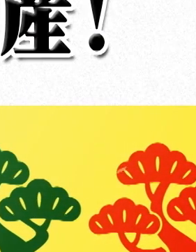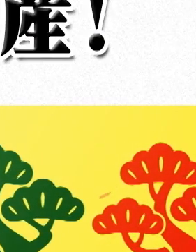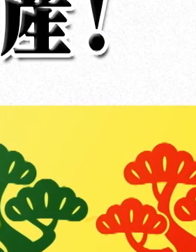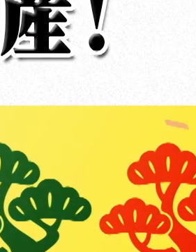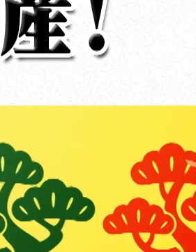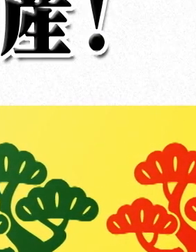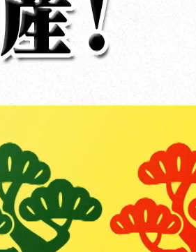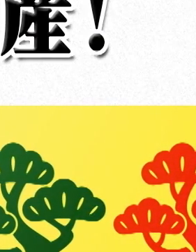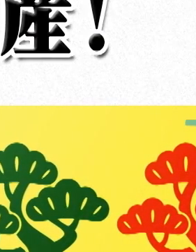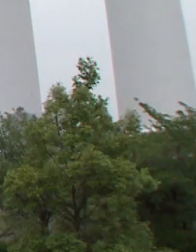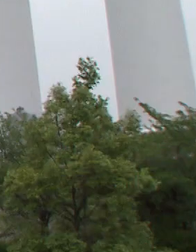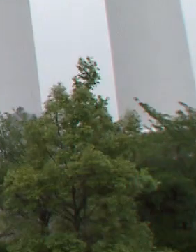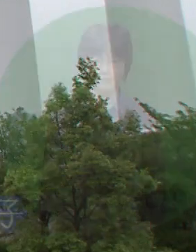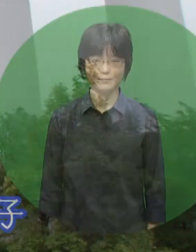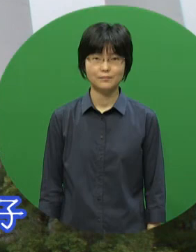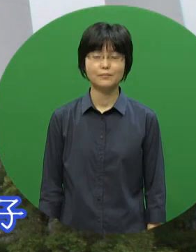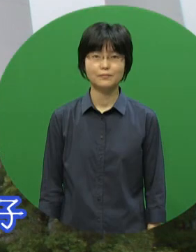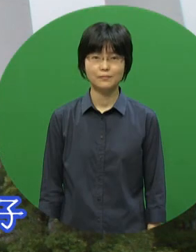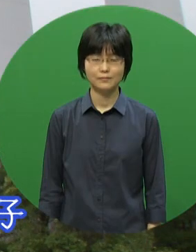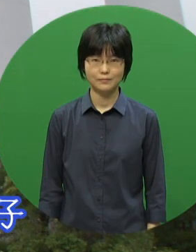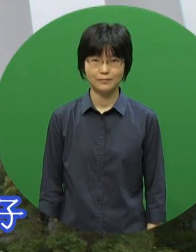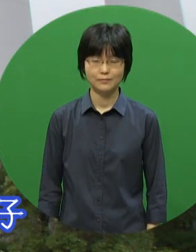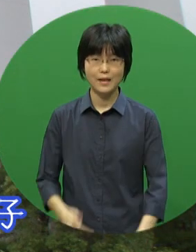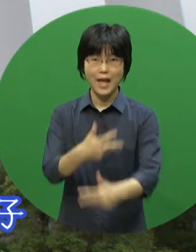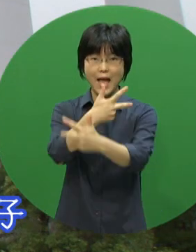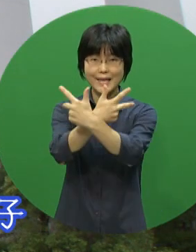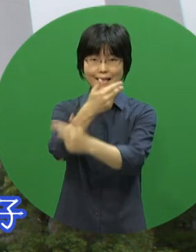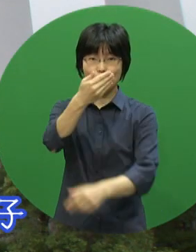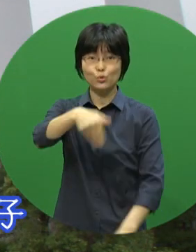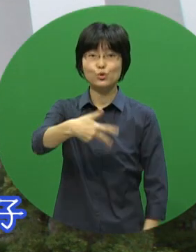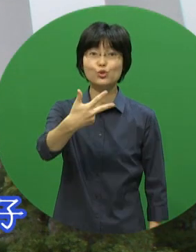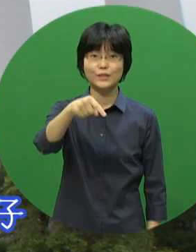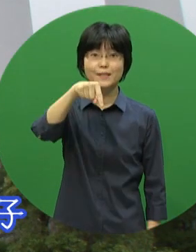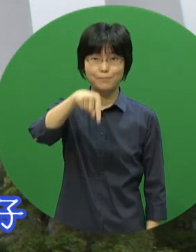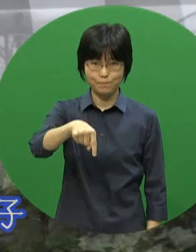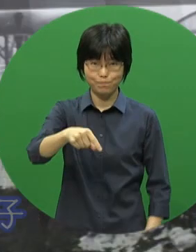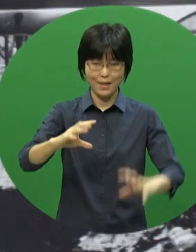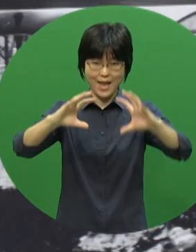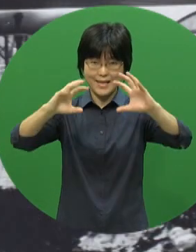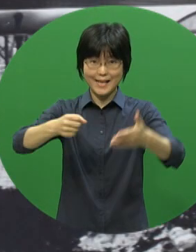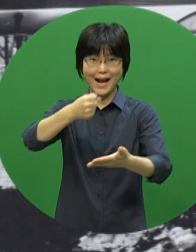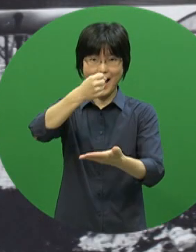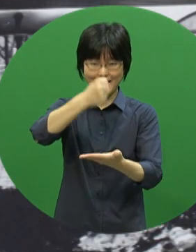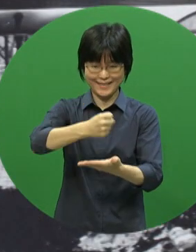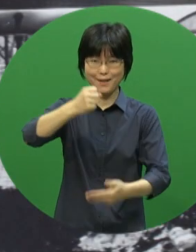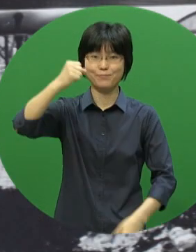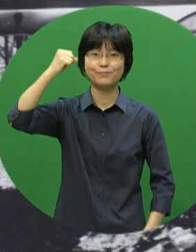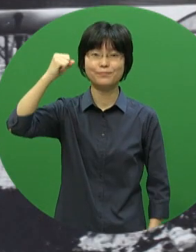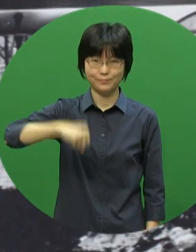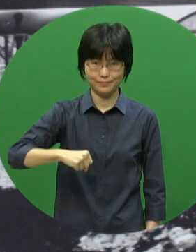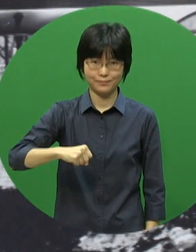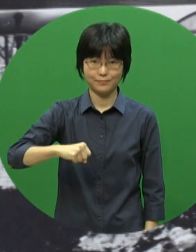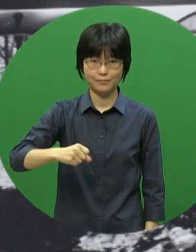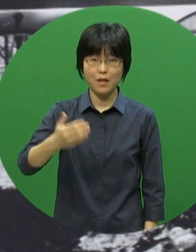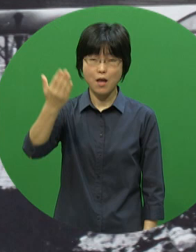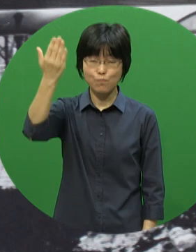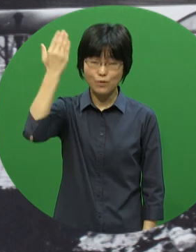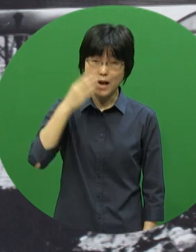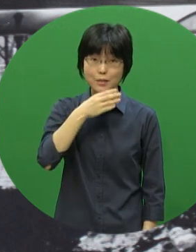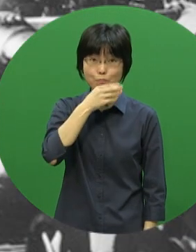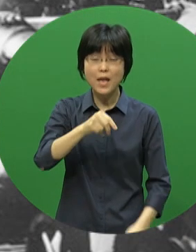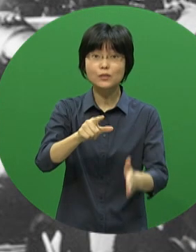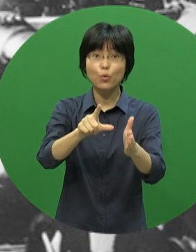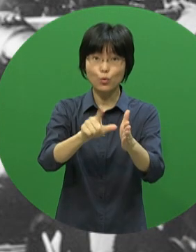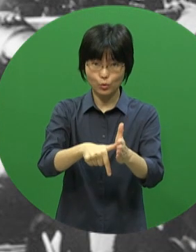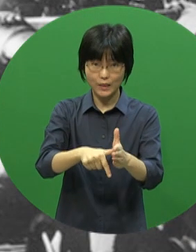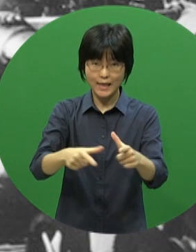産。北九州市は世界遺産のある町、関営八幡製鉄所は明治日本